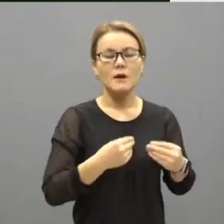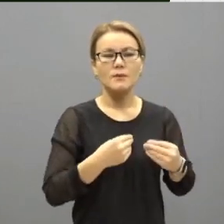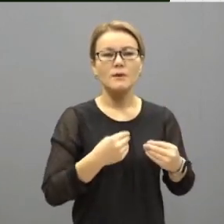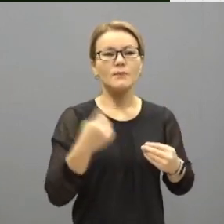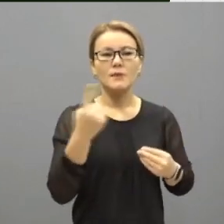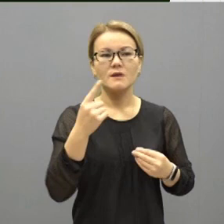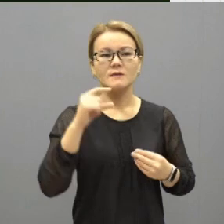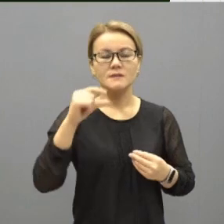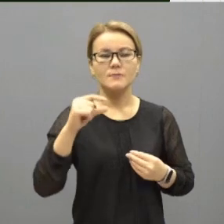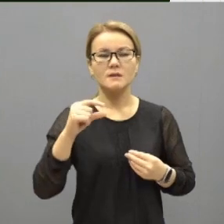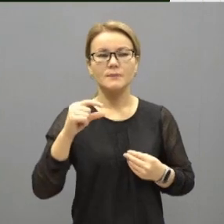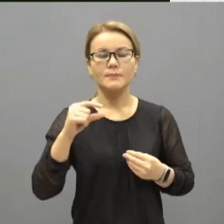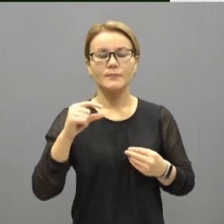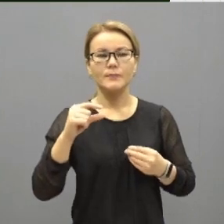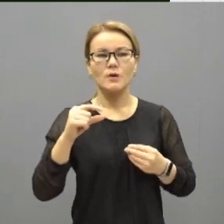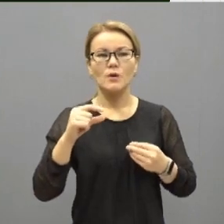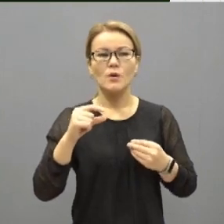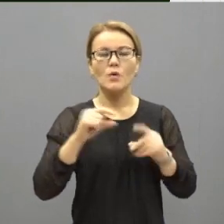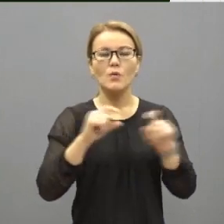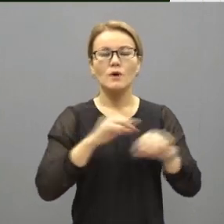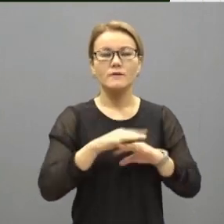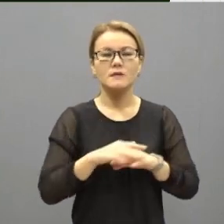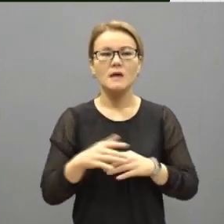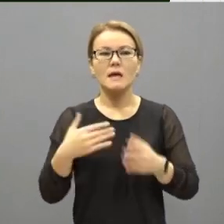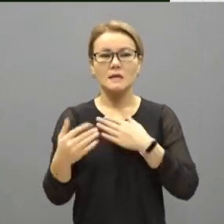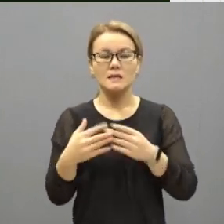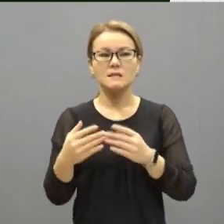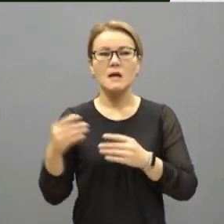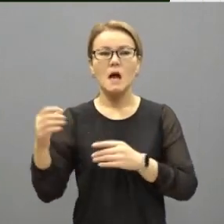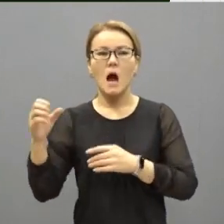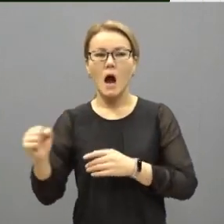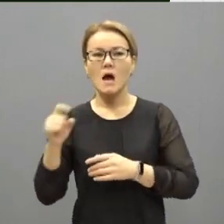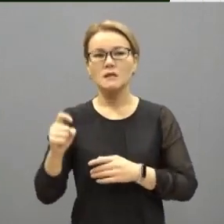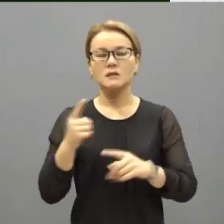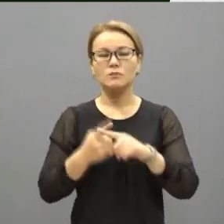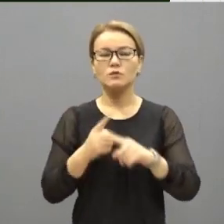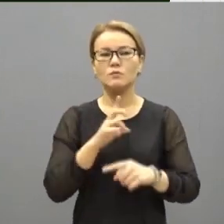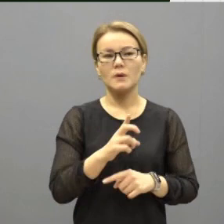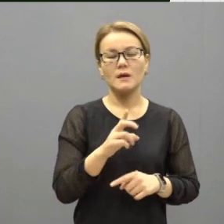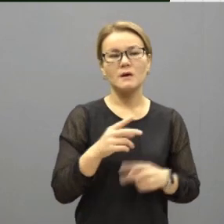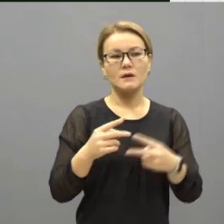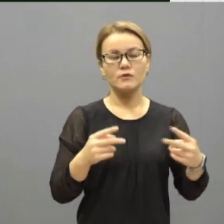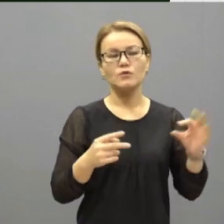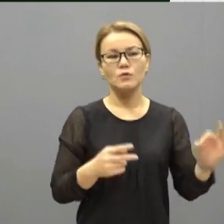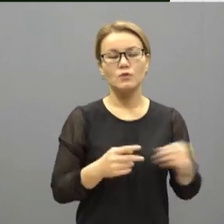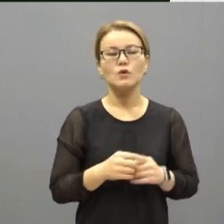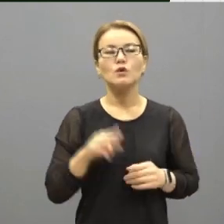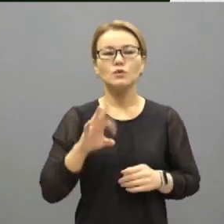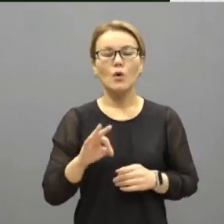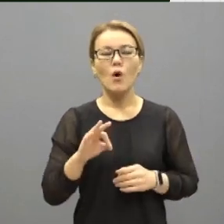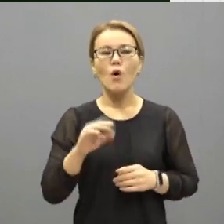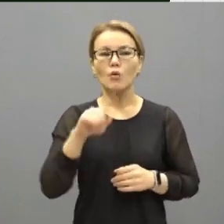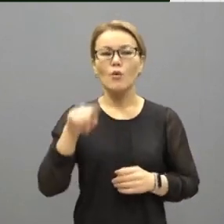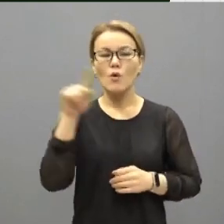первой степени. Если уравнение записано в виде ах плюс b равно нулю, то корень